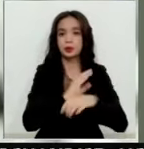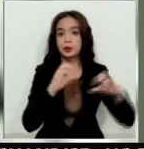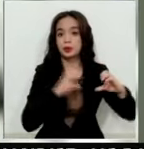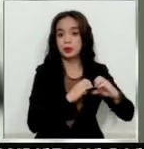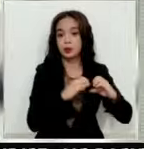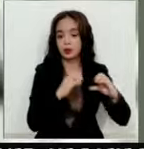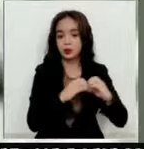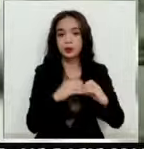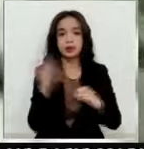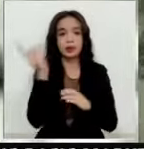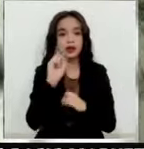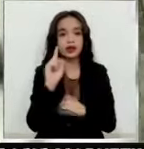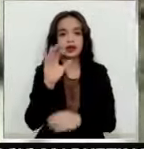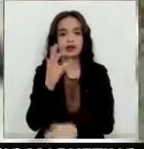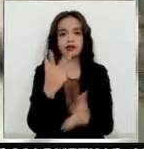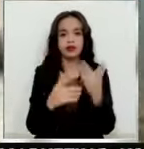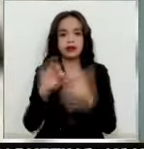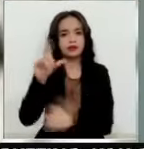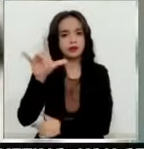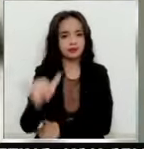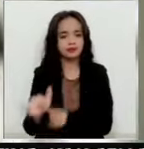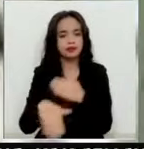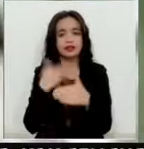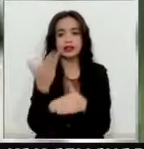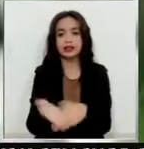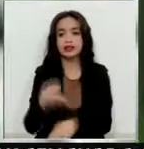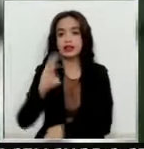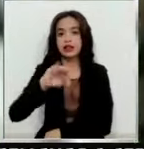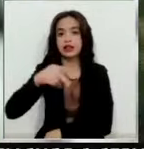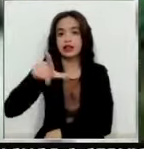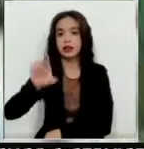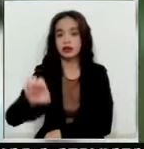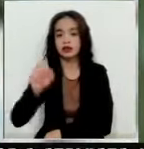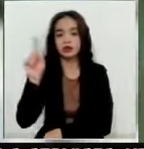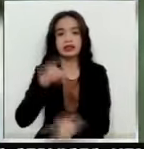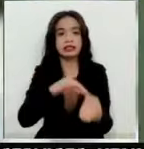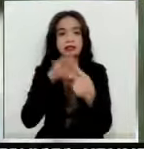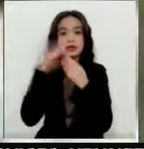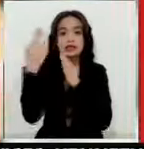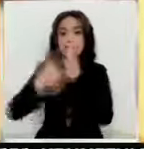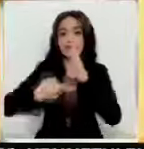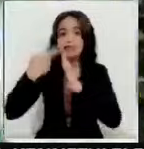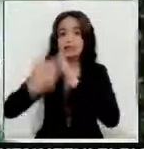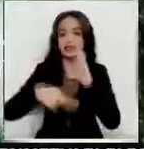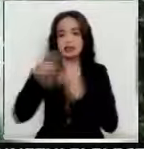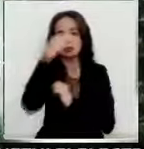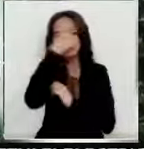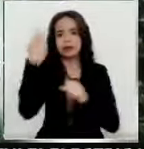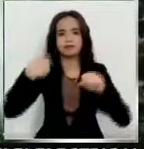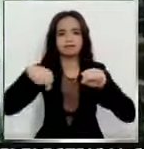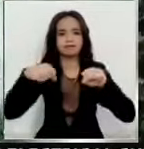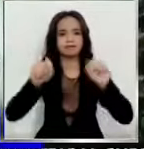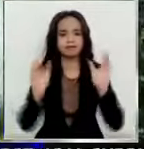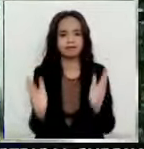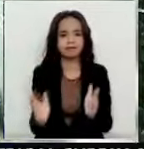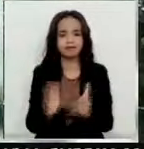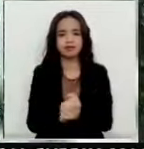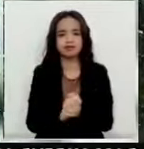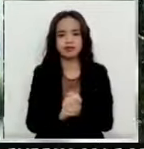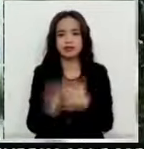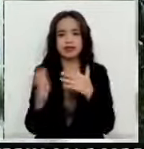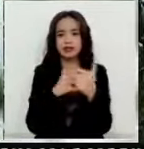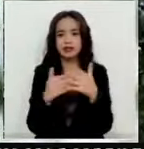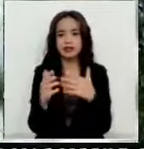ang Firefly. At si Michelle sa special role niya sa Black Rider. Before competing kasi hindi po talaga